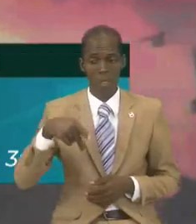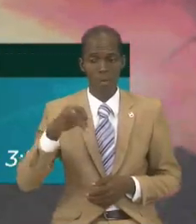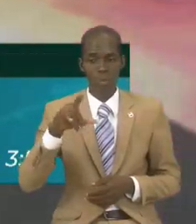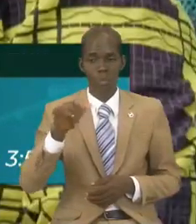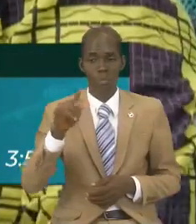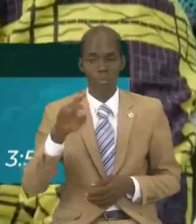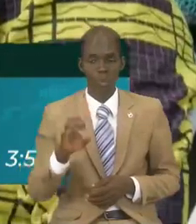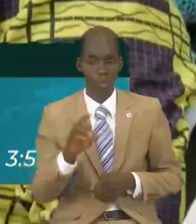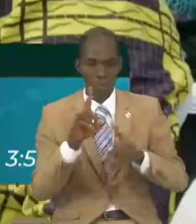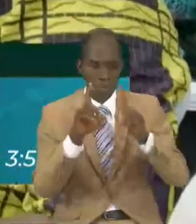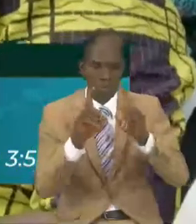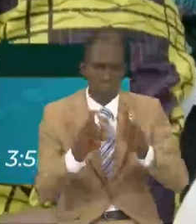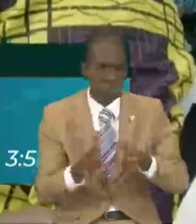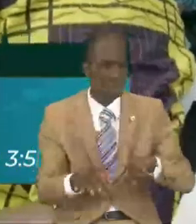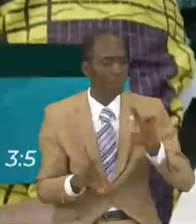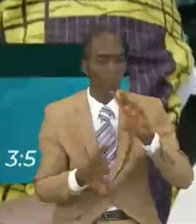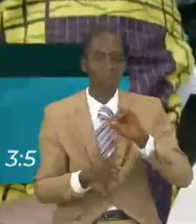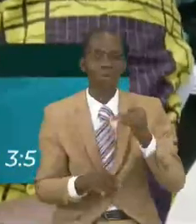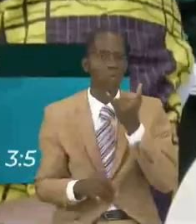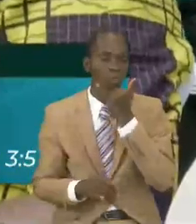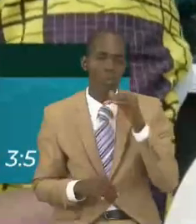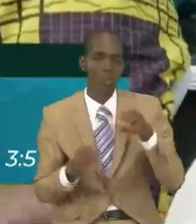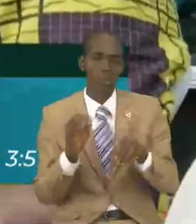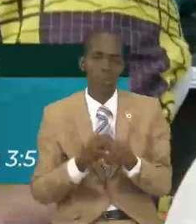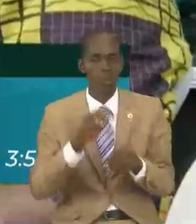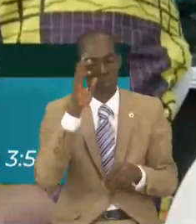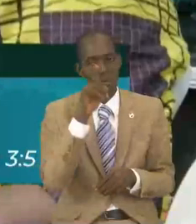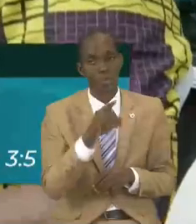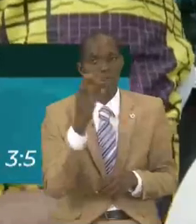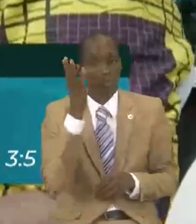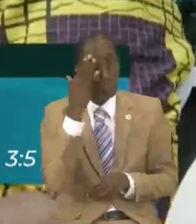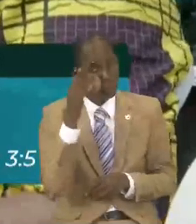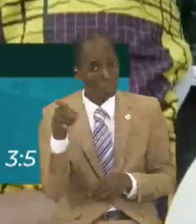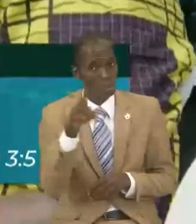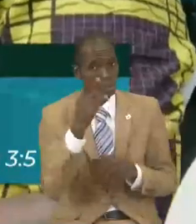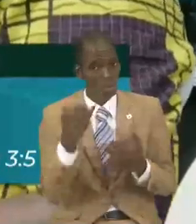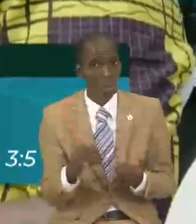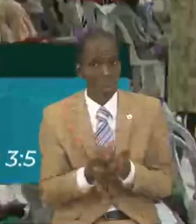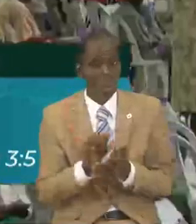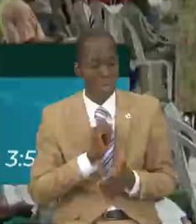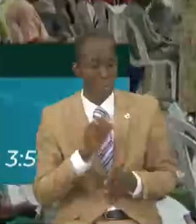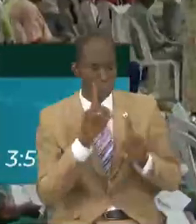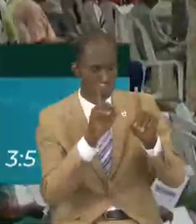aucun crime. Que vous sachiez que je ne trouve en lui aucun crime.